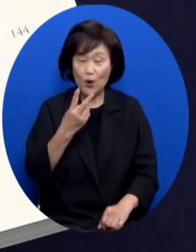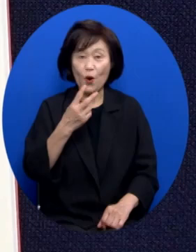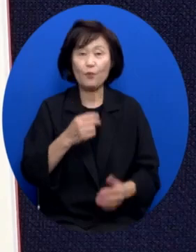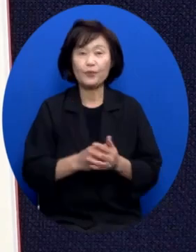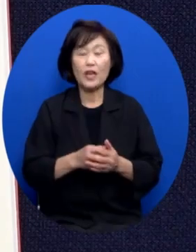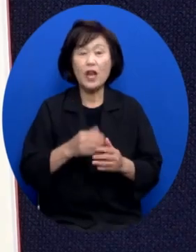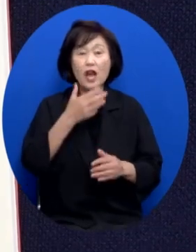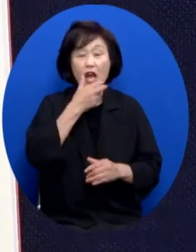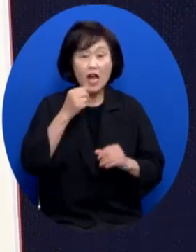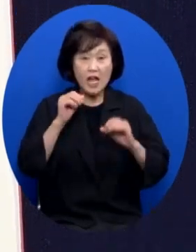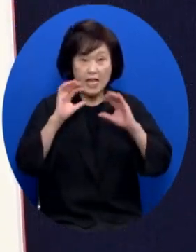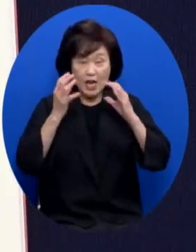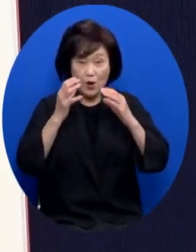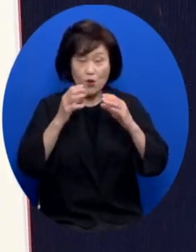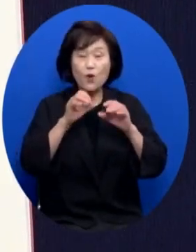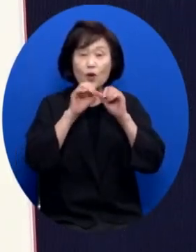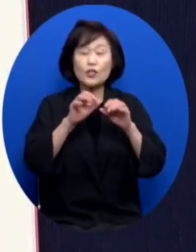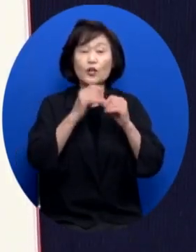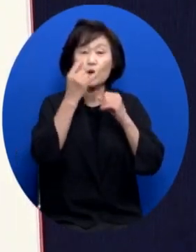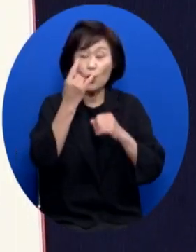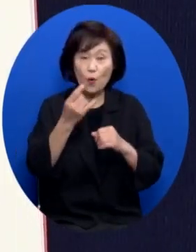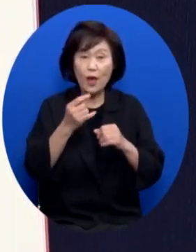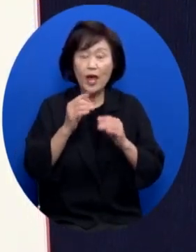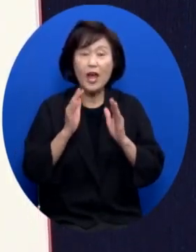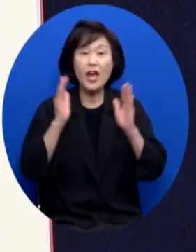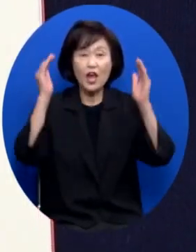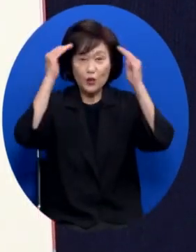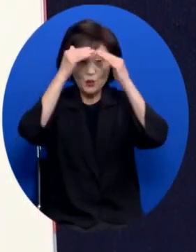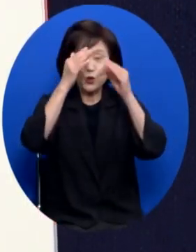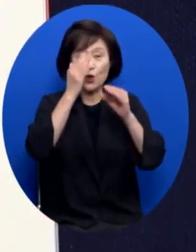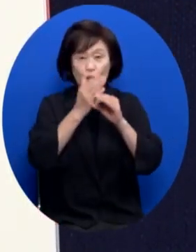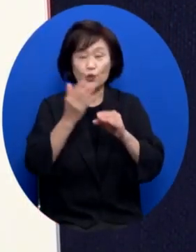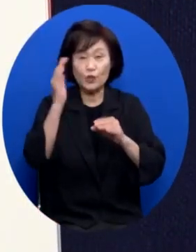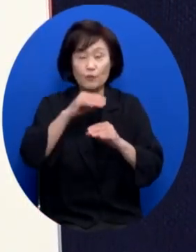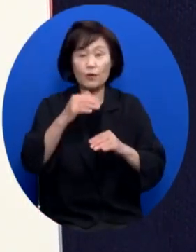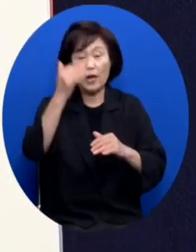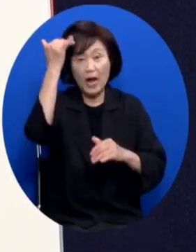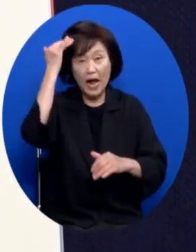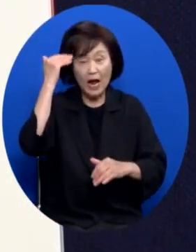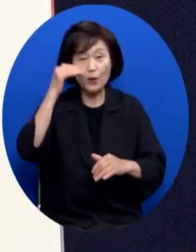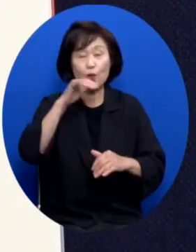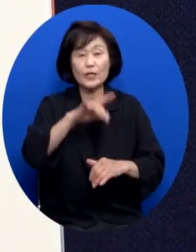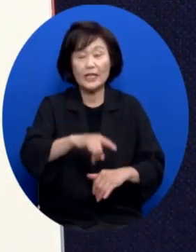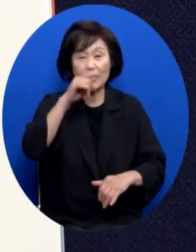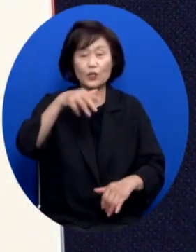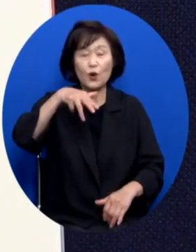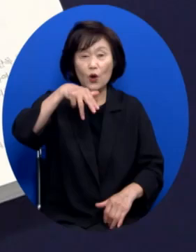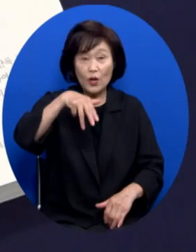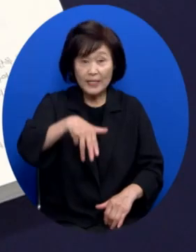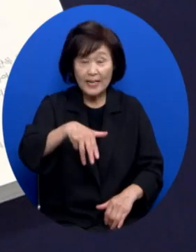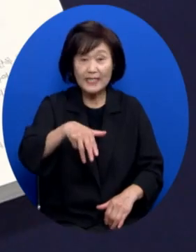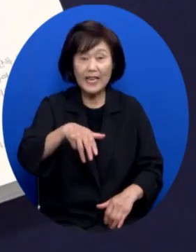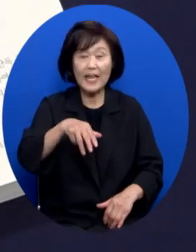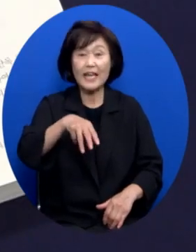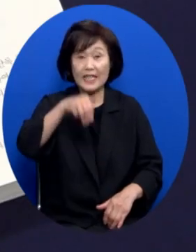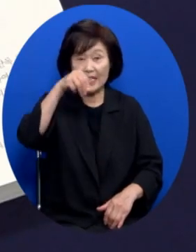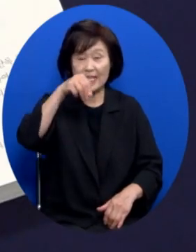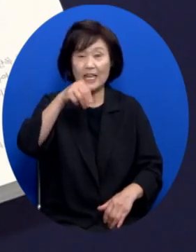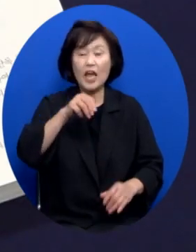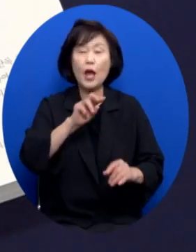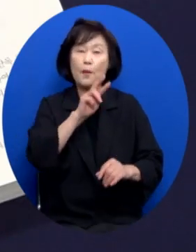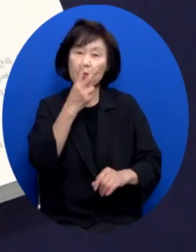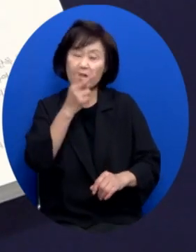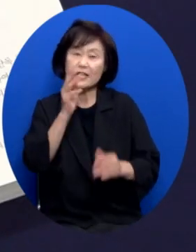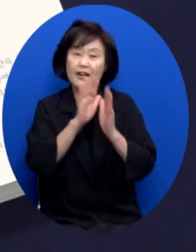영국 선교회 존 코프 주교를 중심으로 펴낸 우리나라 최초의 창세기 번역본입니다. 125년이